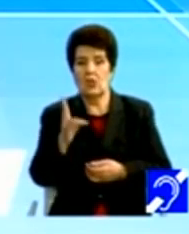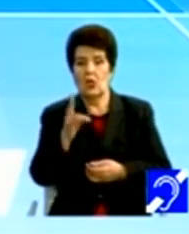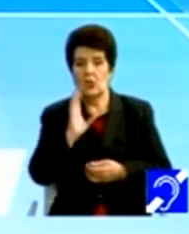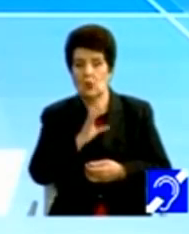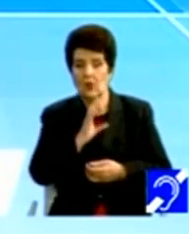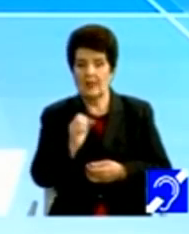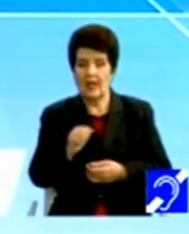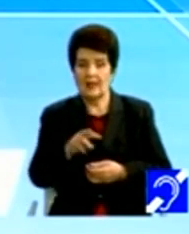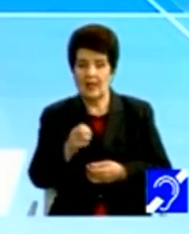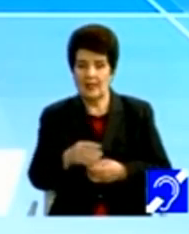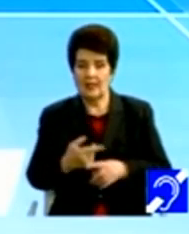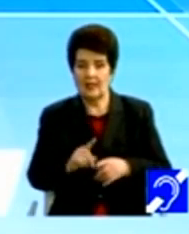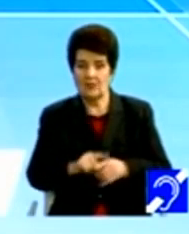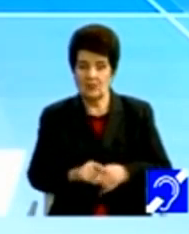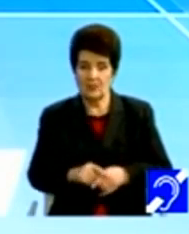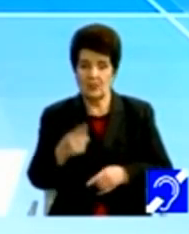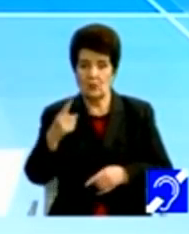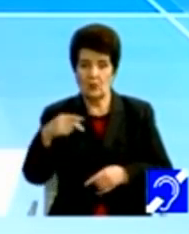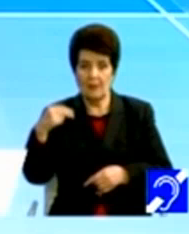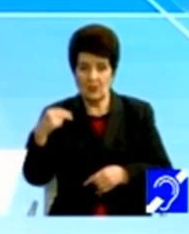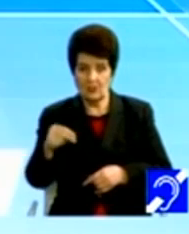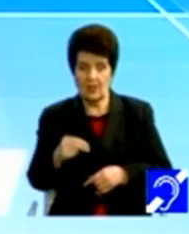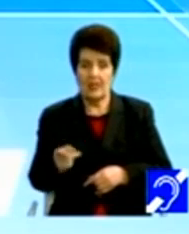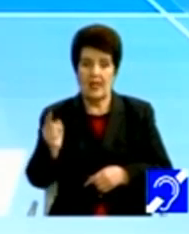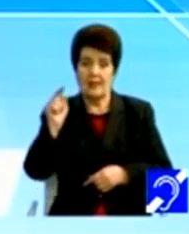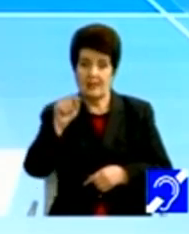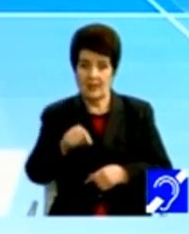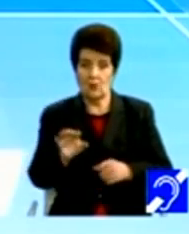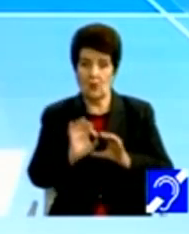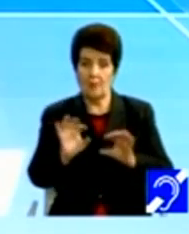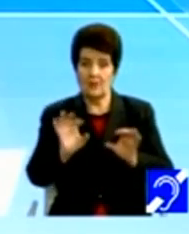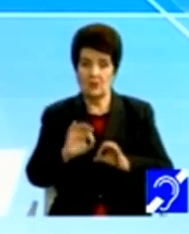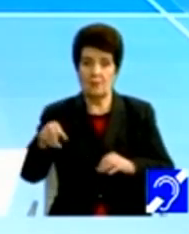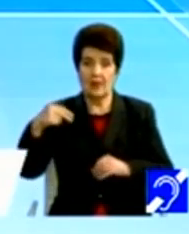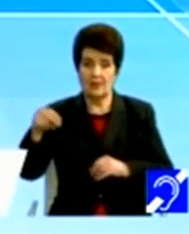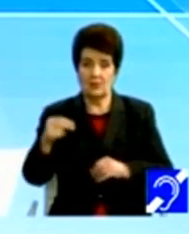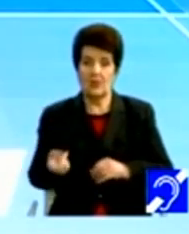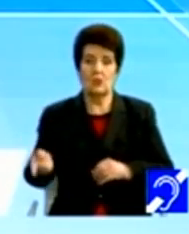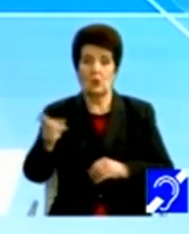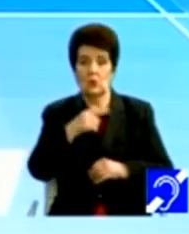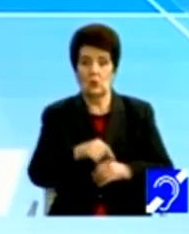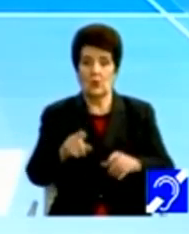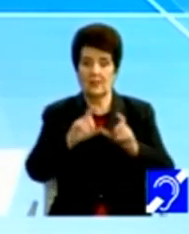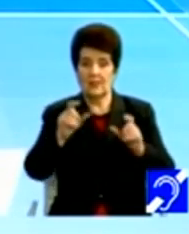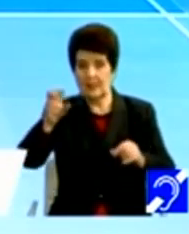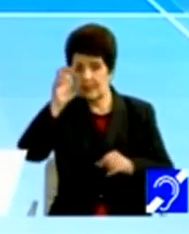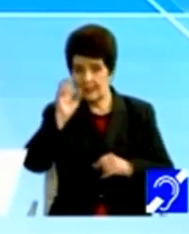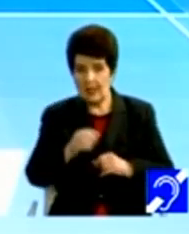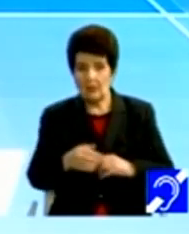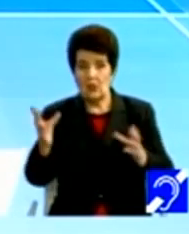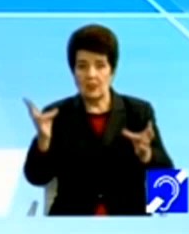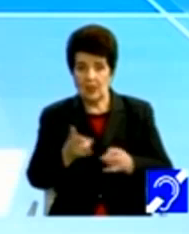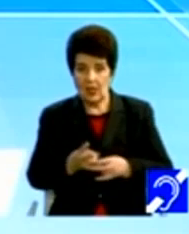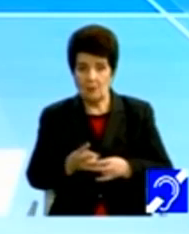ar trebui să-i facă imediat un președinte. Dincolo de asta, mesajul președinției și a tuturor instituțiilor statului trebuie